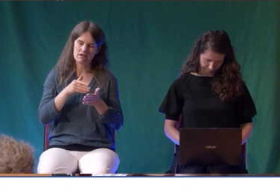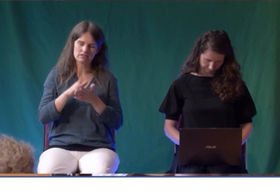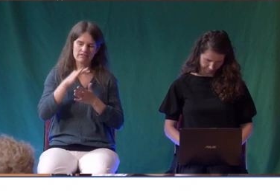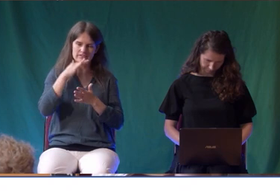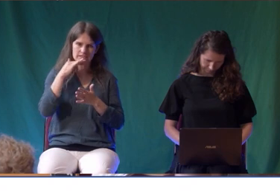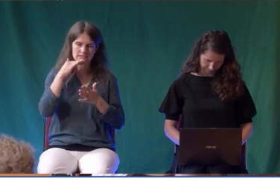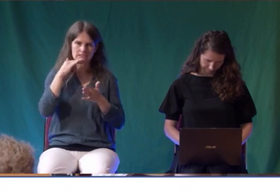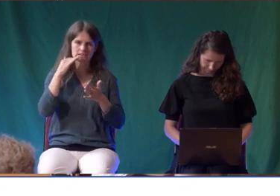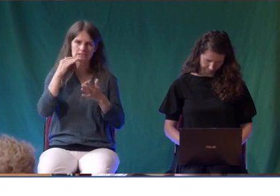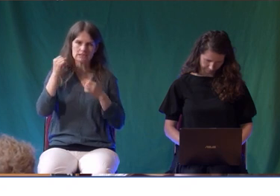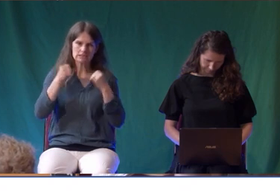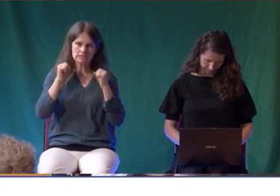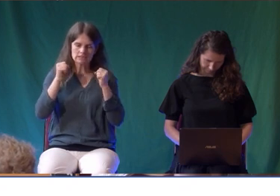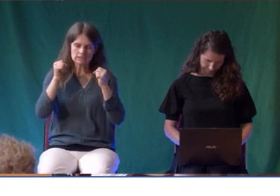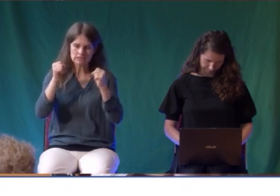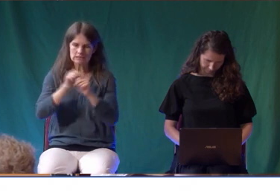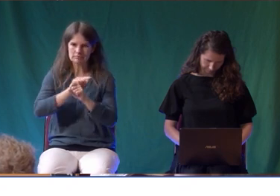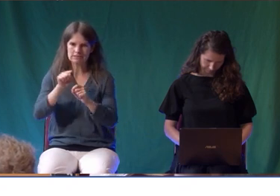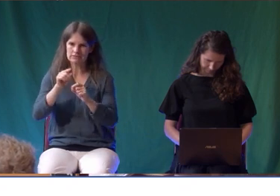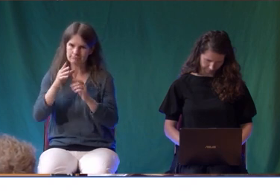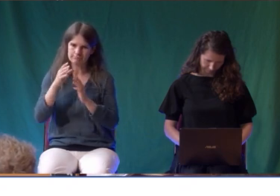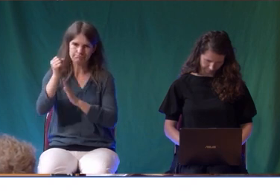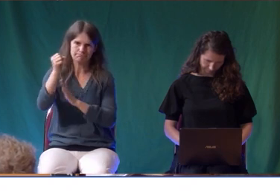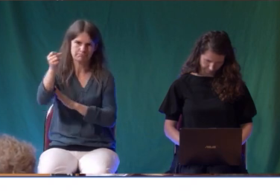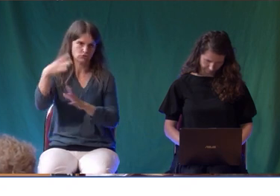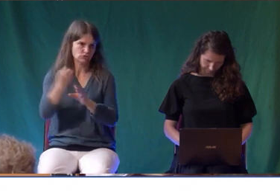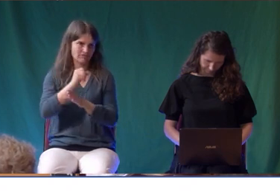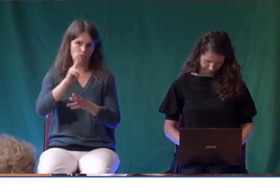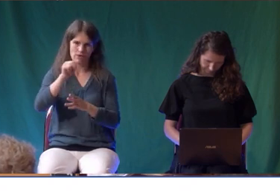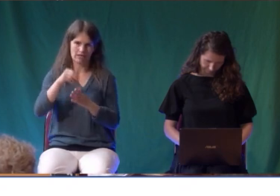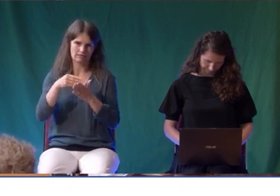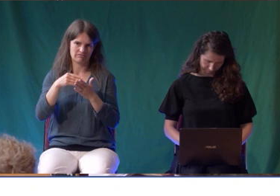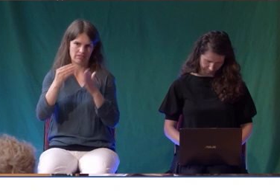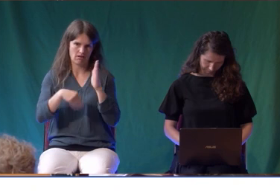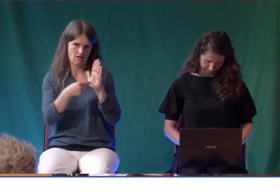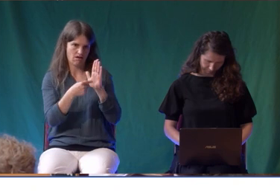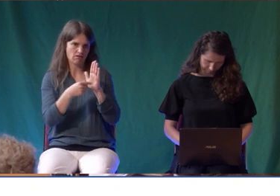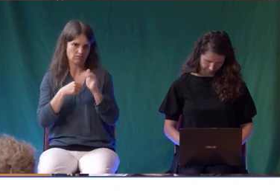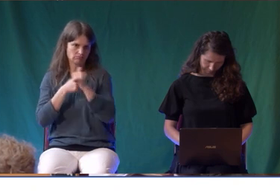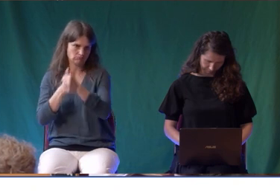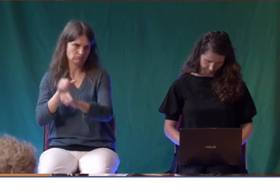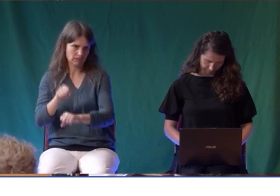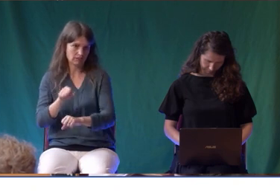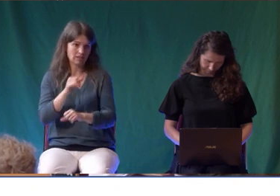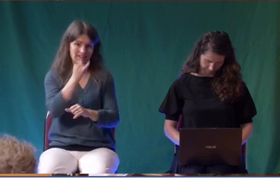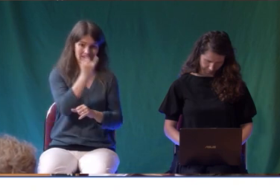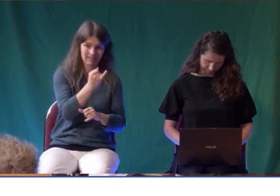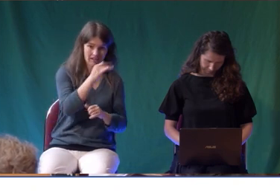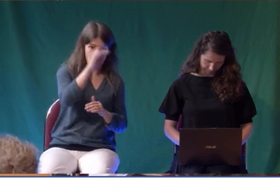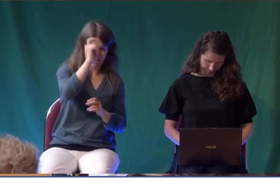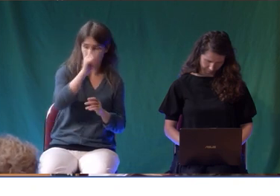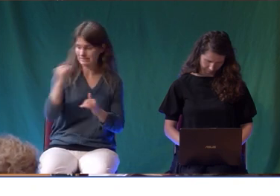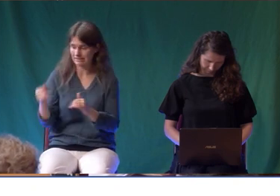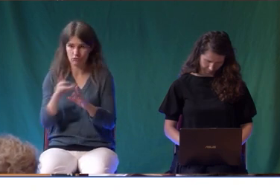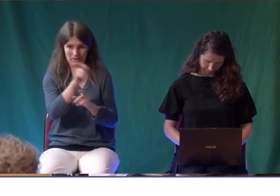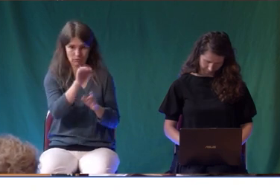Einhalten was in den unverträgen steht für Menschen mit Behinderung und für Kinder deshalb heißt